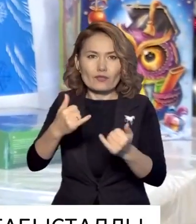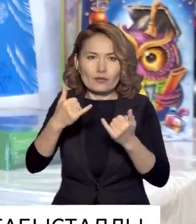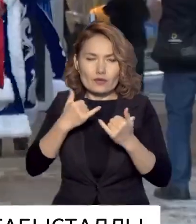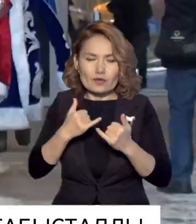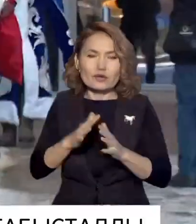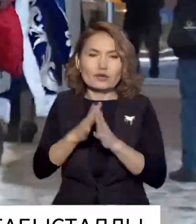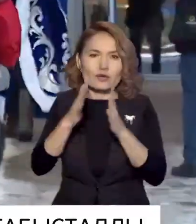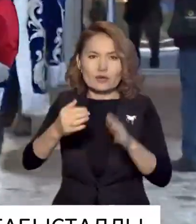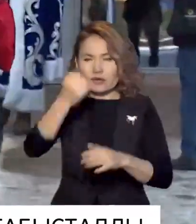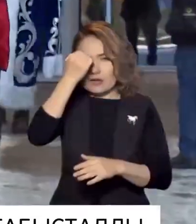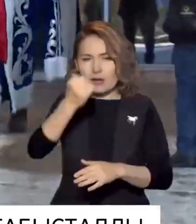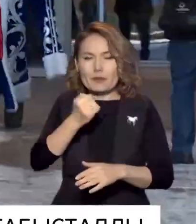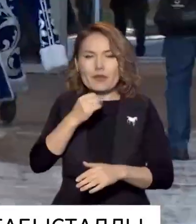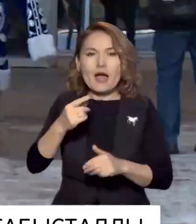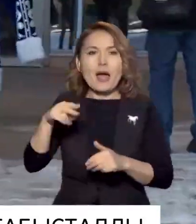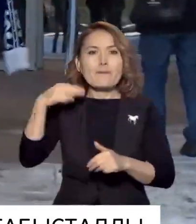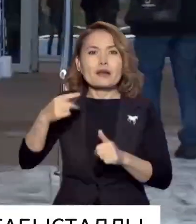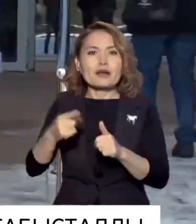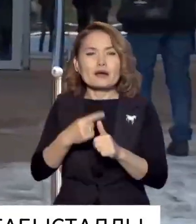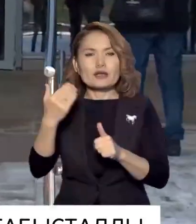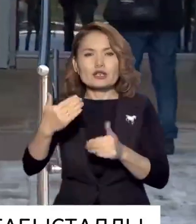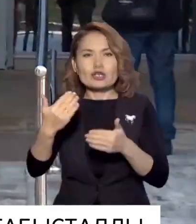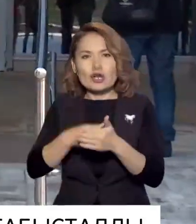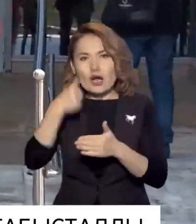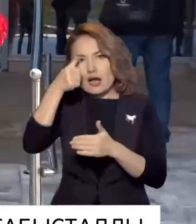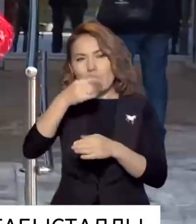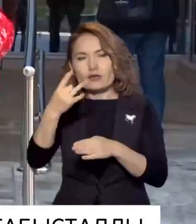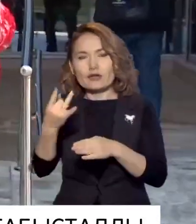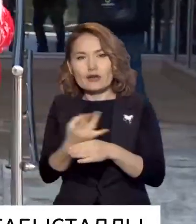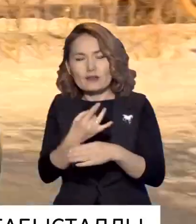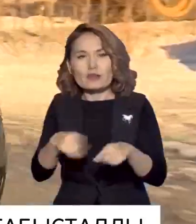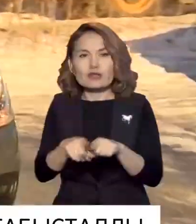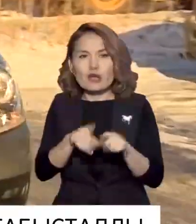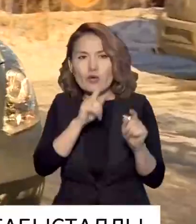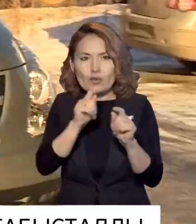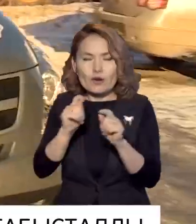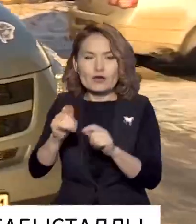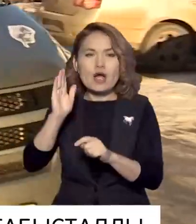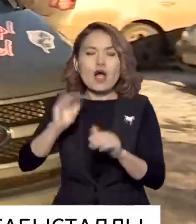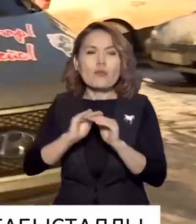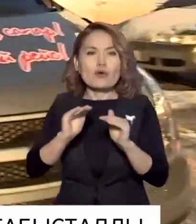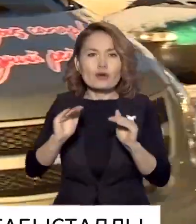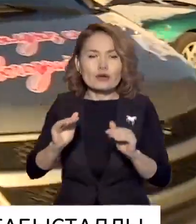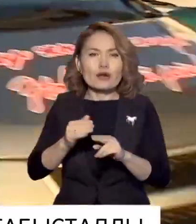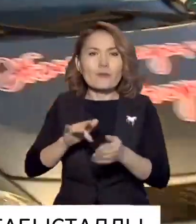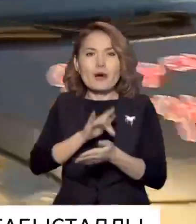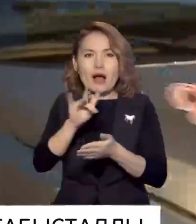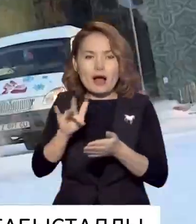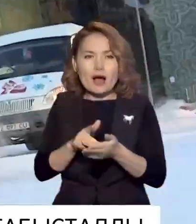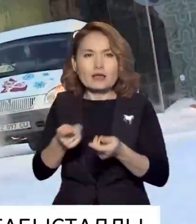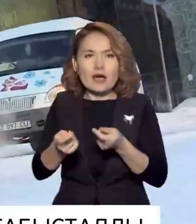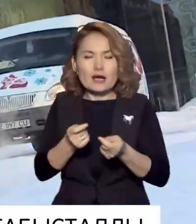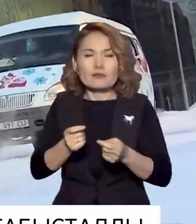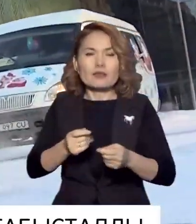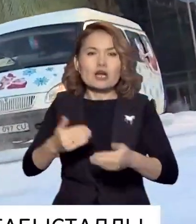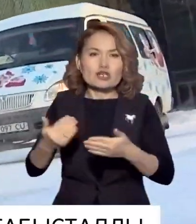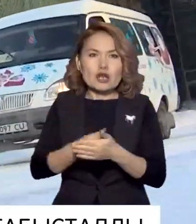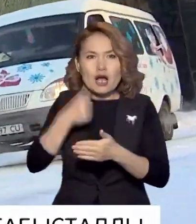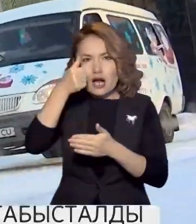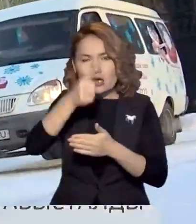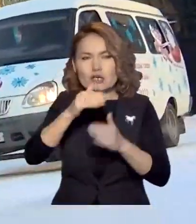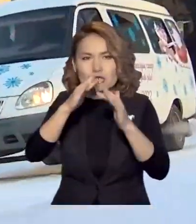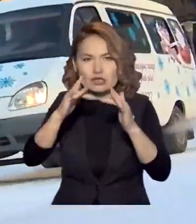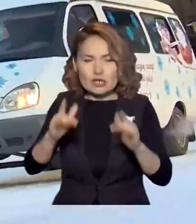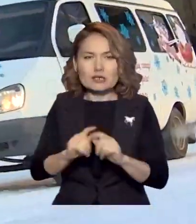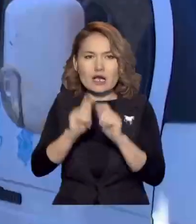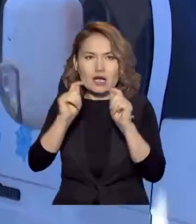жатқандарына. Президент атынан жаңа жылдық сыйлықтар осымен екінші мәрте ұйымдастырылып отыр. Енді бүлдіршіндер үшін қала әкімінің шыршасы өтеді. Дарын Сағитов, Жасұлан